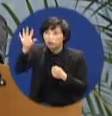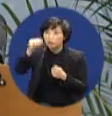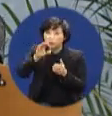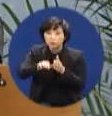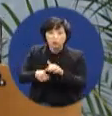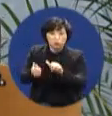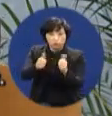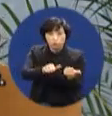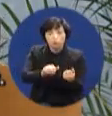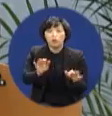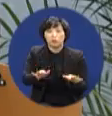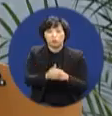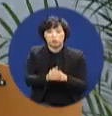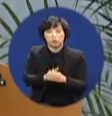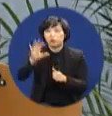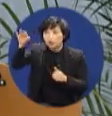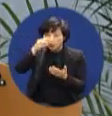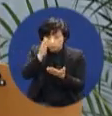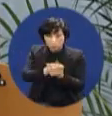거야. 왜?